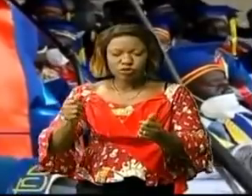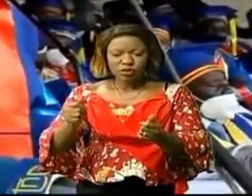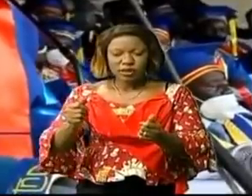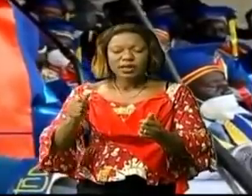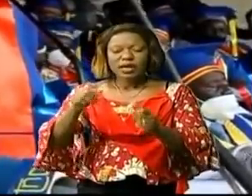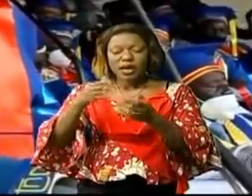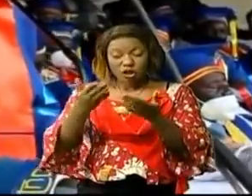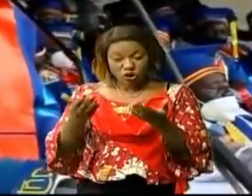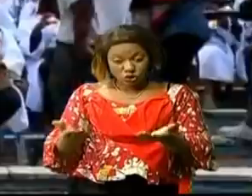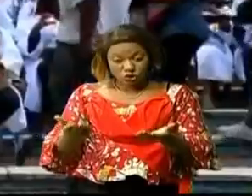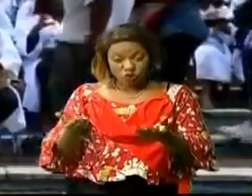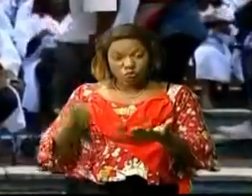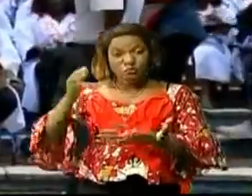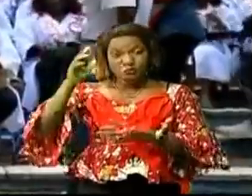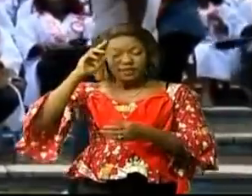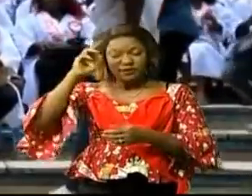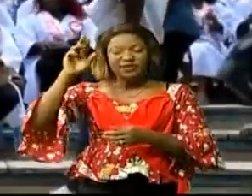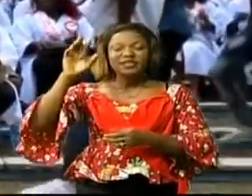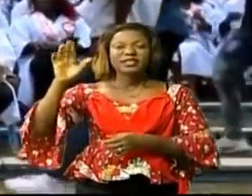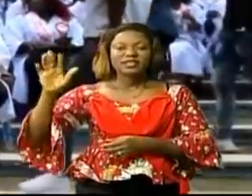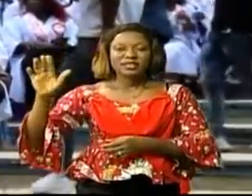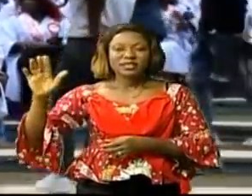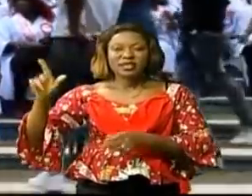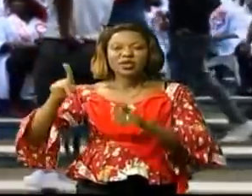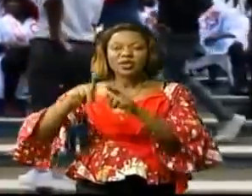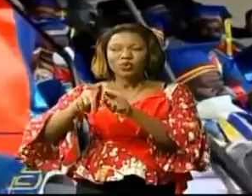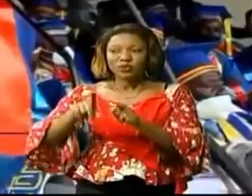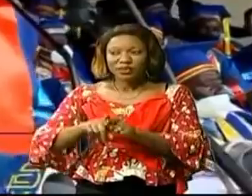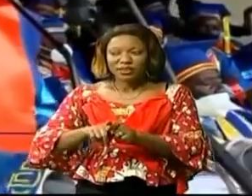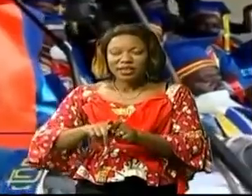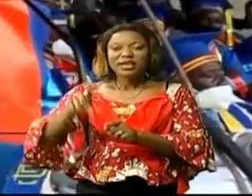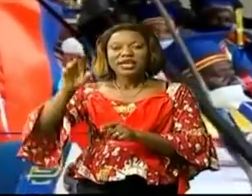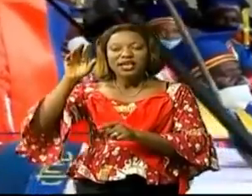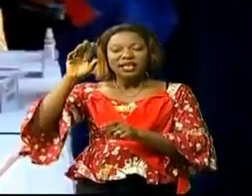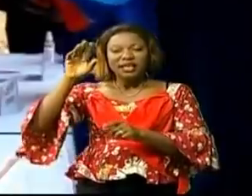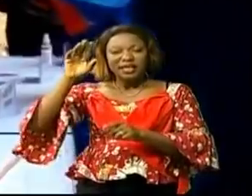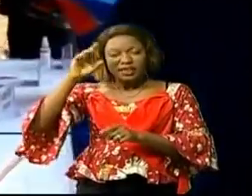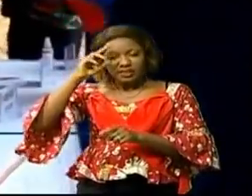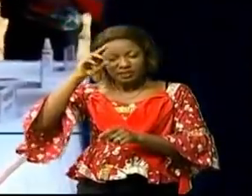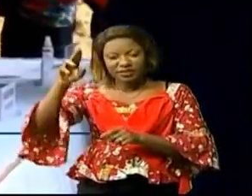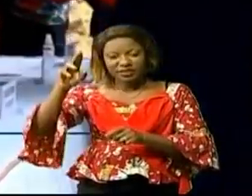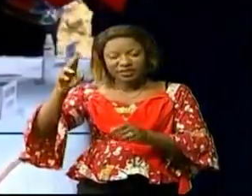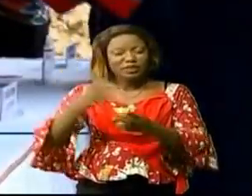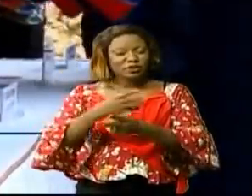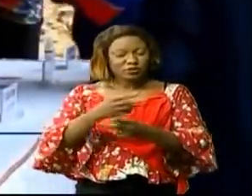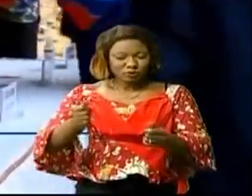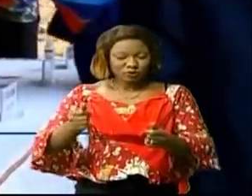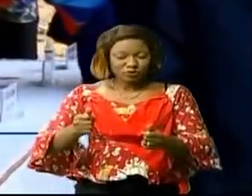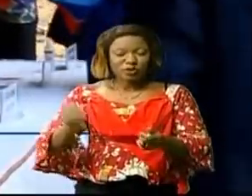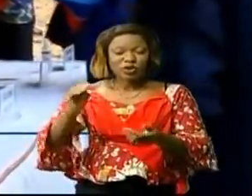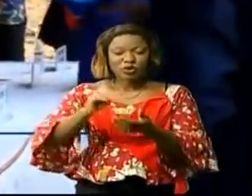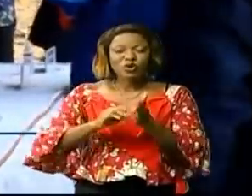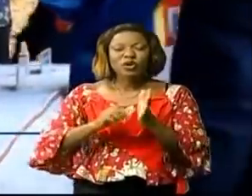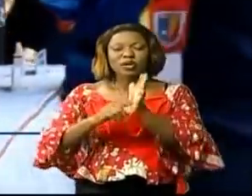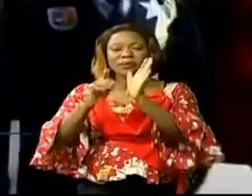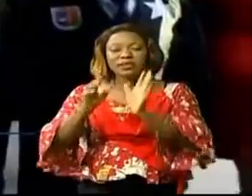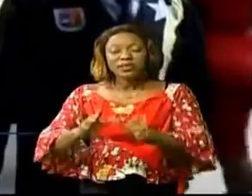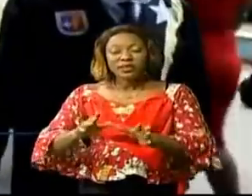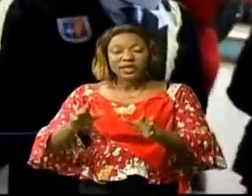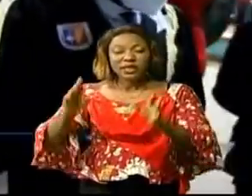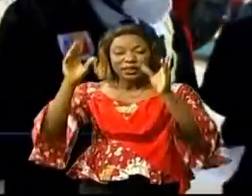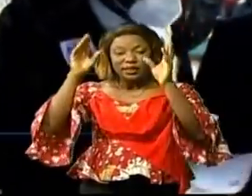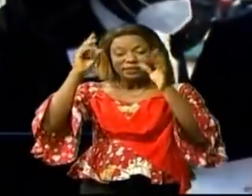L'UNIKIN est réellement l'université solution. professeur Modogo, représentant du ministre de